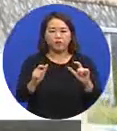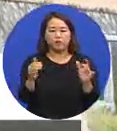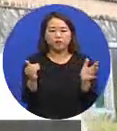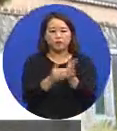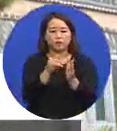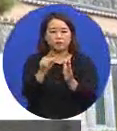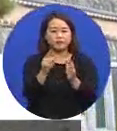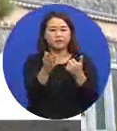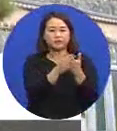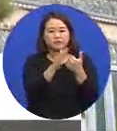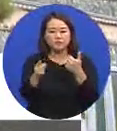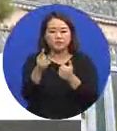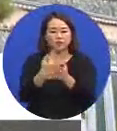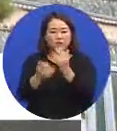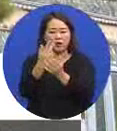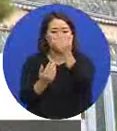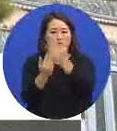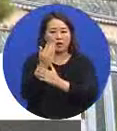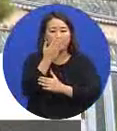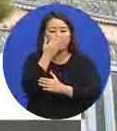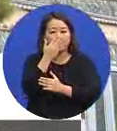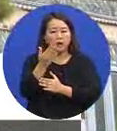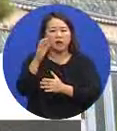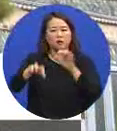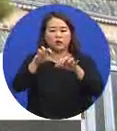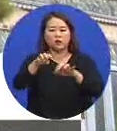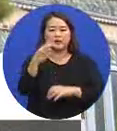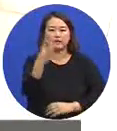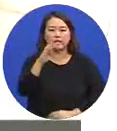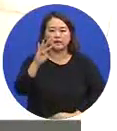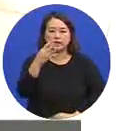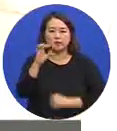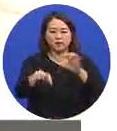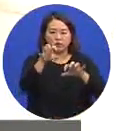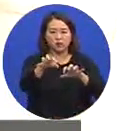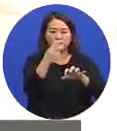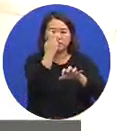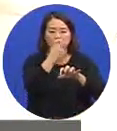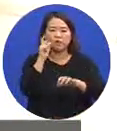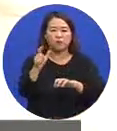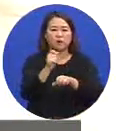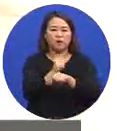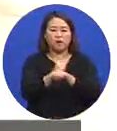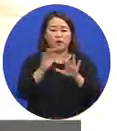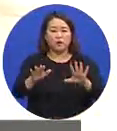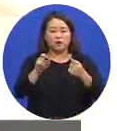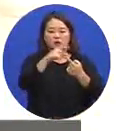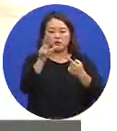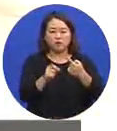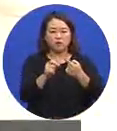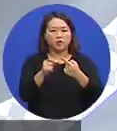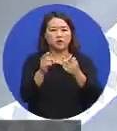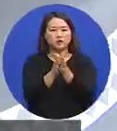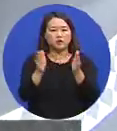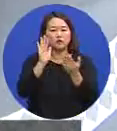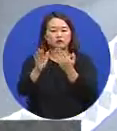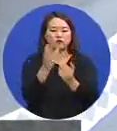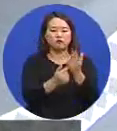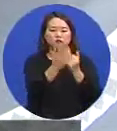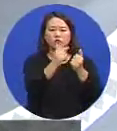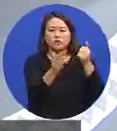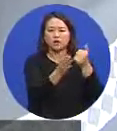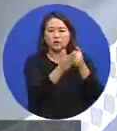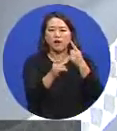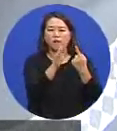이에 따라 화재 위험이 높은 3,400곳의 점검을 강화합니다. 이날 들어 전북에서는 화재로 한 명이 숨지고 두